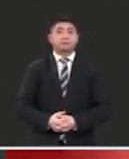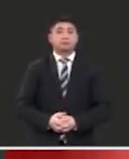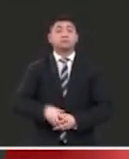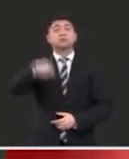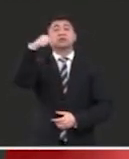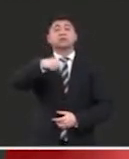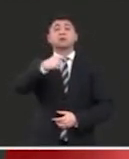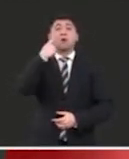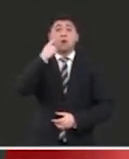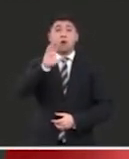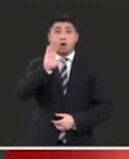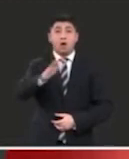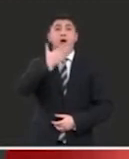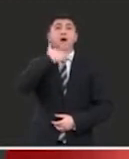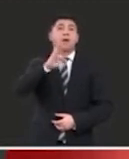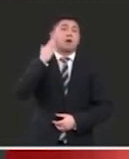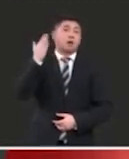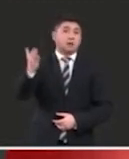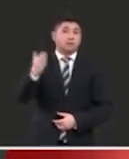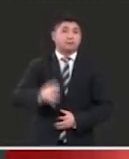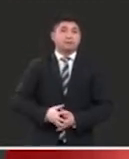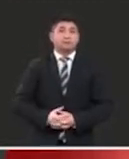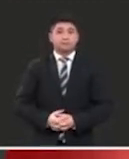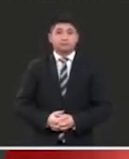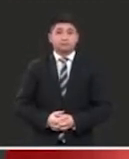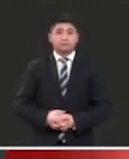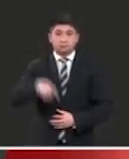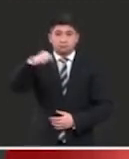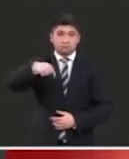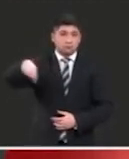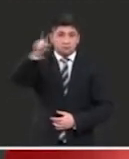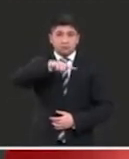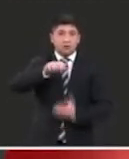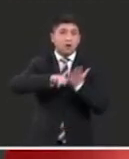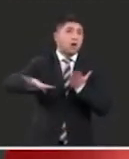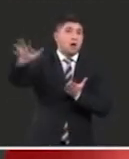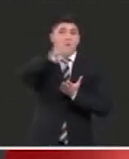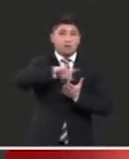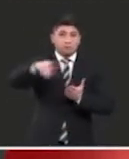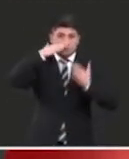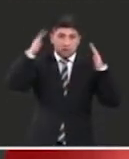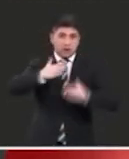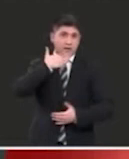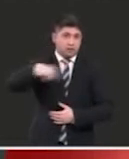geldik emeklilerimize. Bugün herhalde ağırlıklı olarak o bekleniyor.